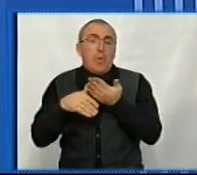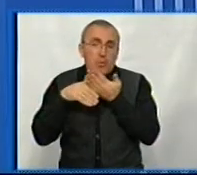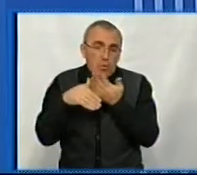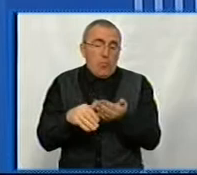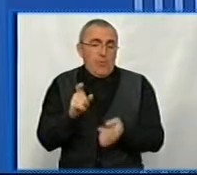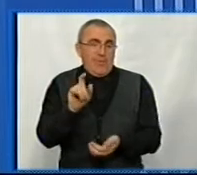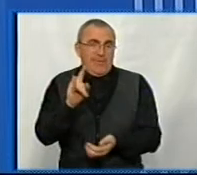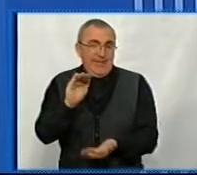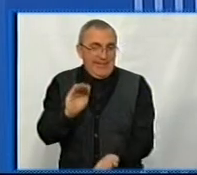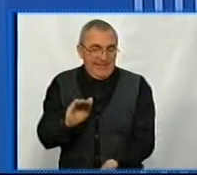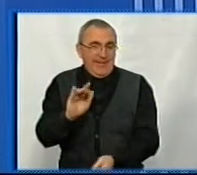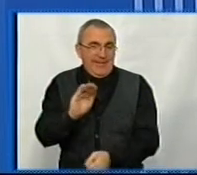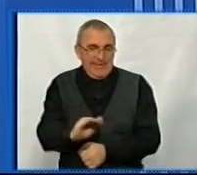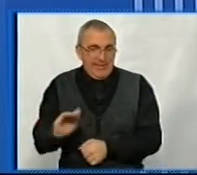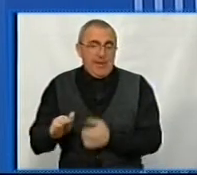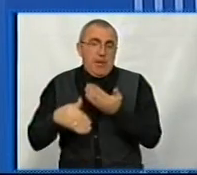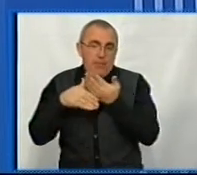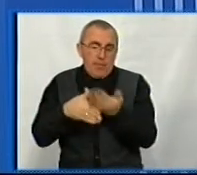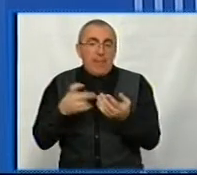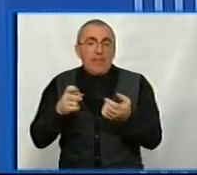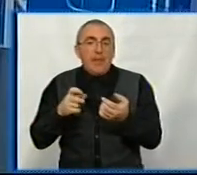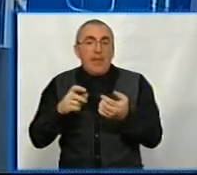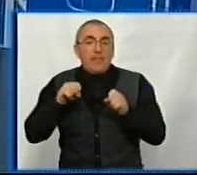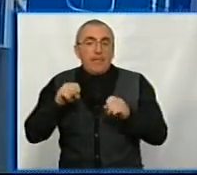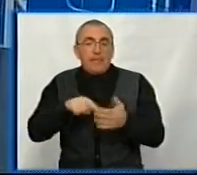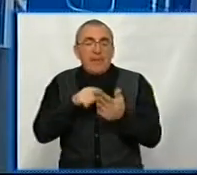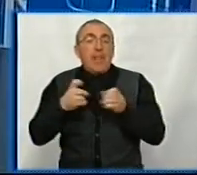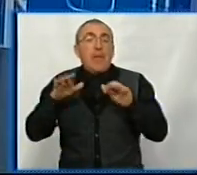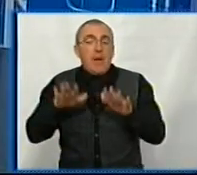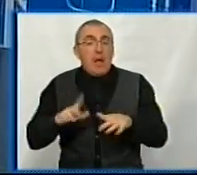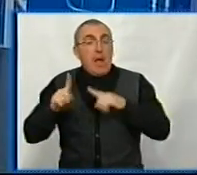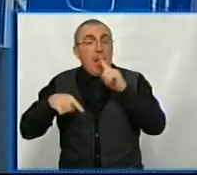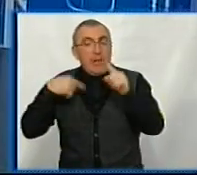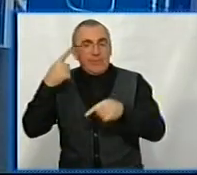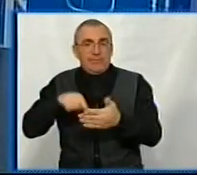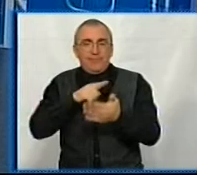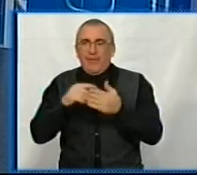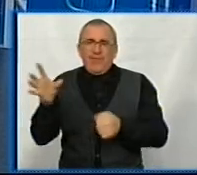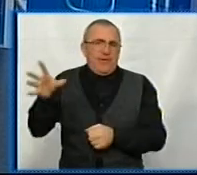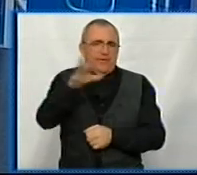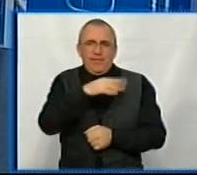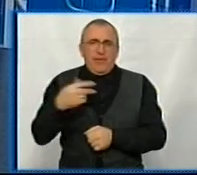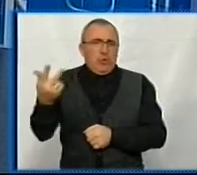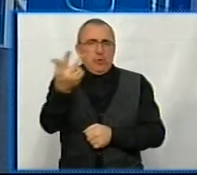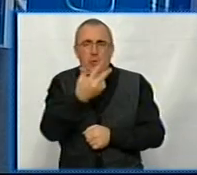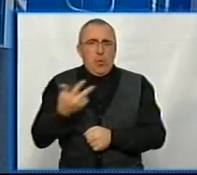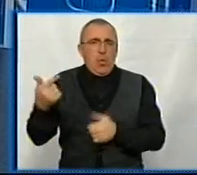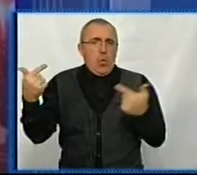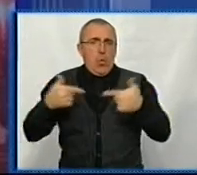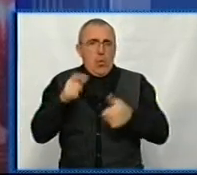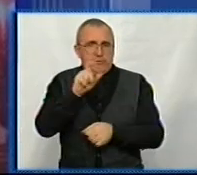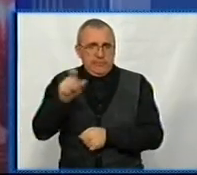допоможемо дитині і вирішимо питання на місці. Наступне запитання загальне до всіх трьох наших